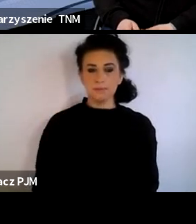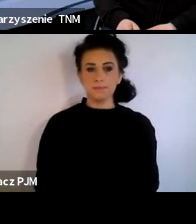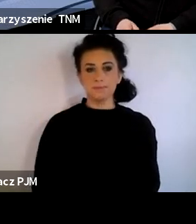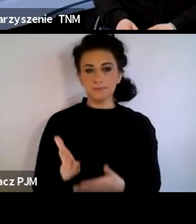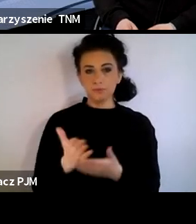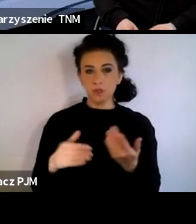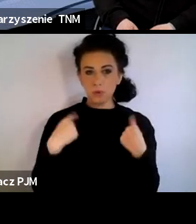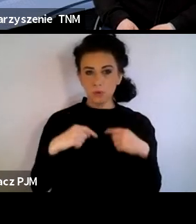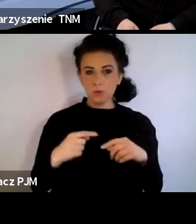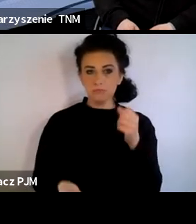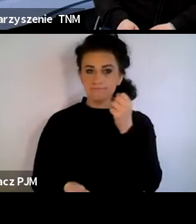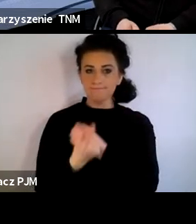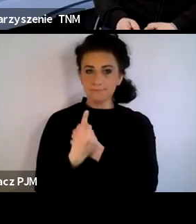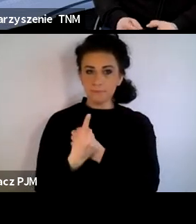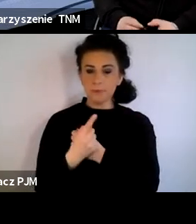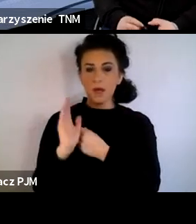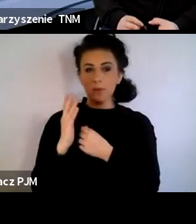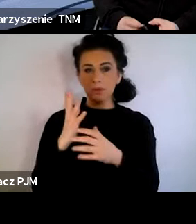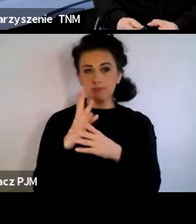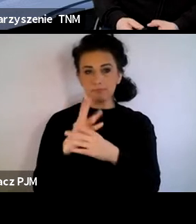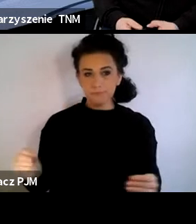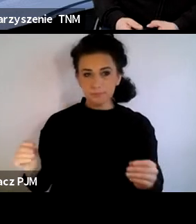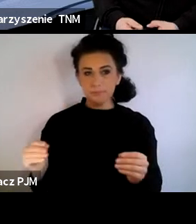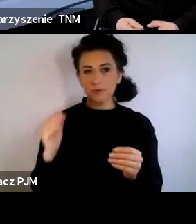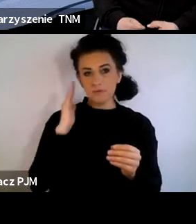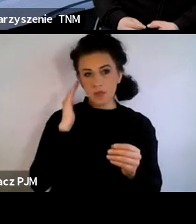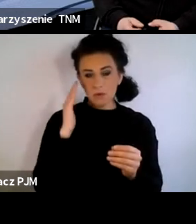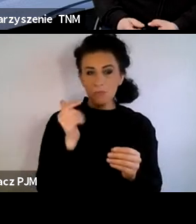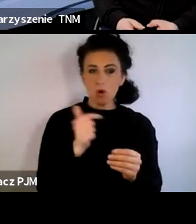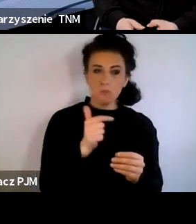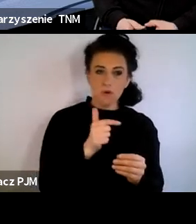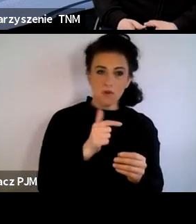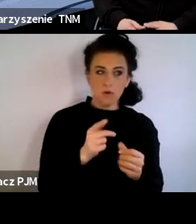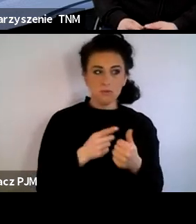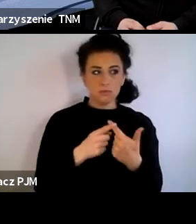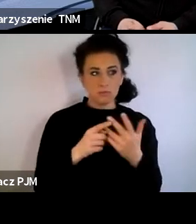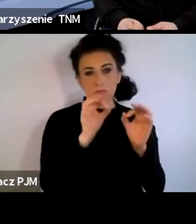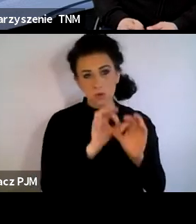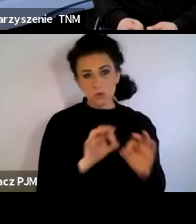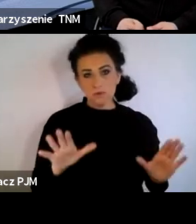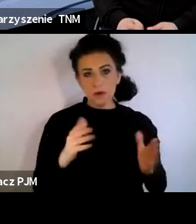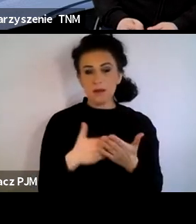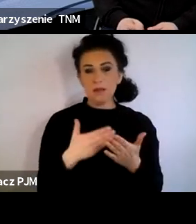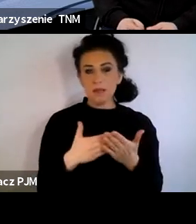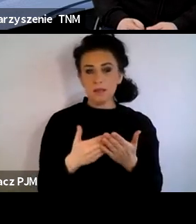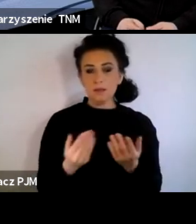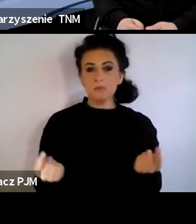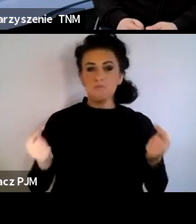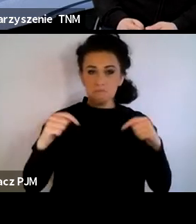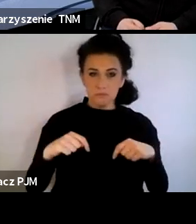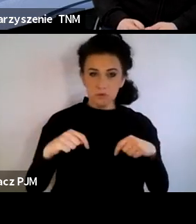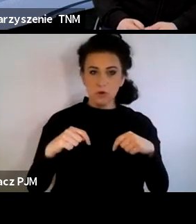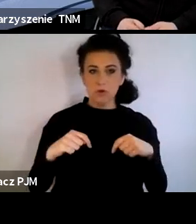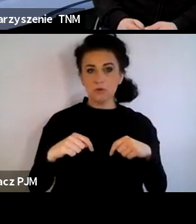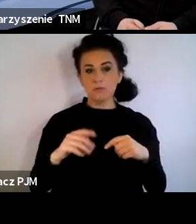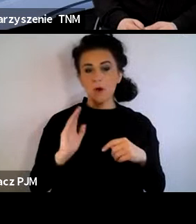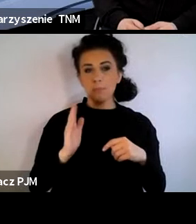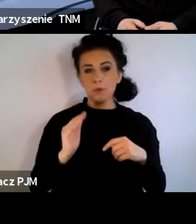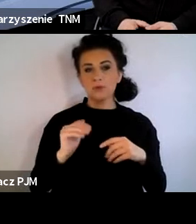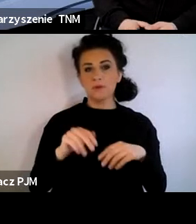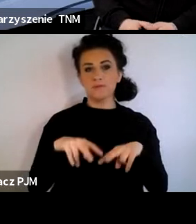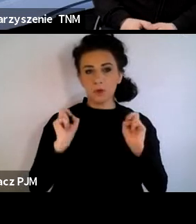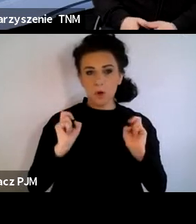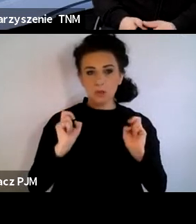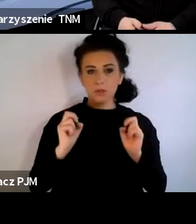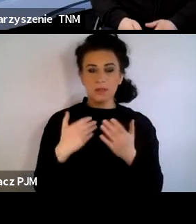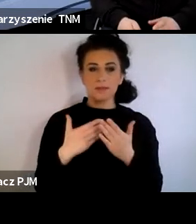się pojawiała, znikała, no, jak obowiązki pozwalały, tak uczestniczyli w konferencji Państwo, więc bardzo